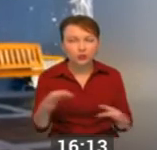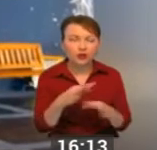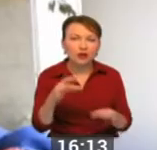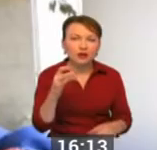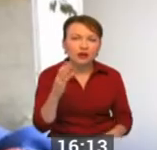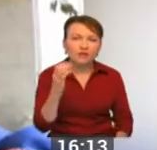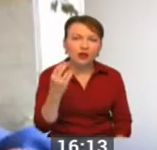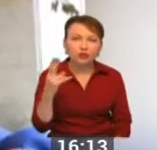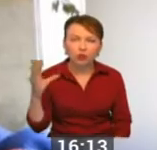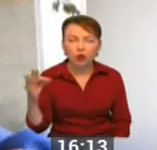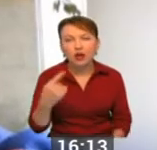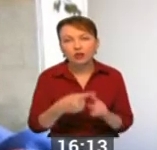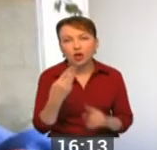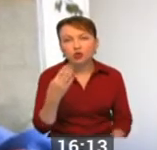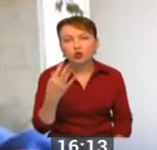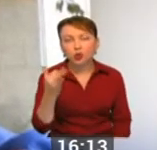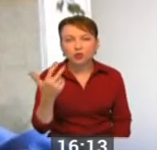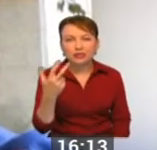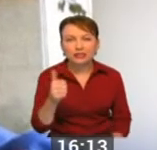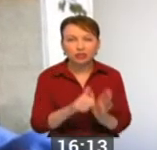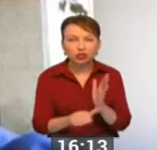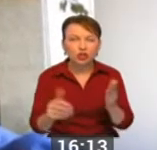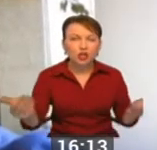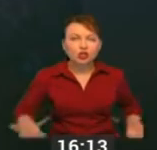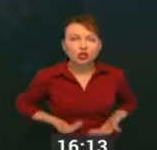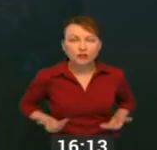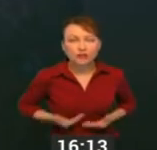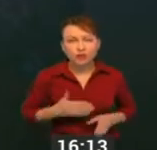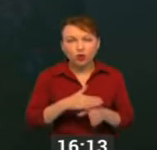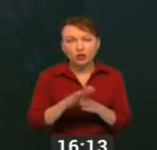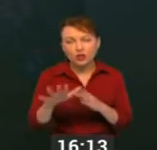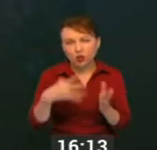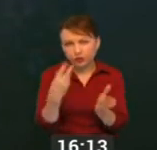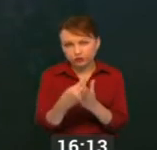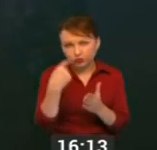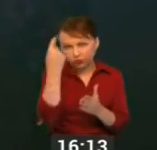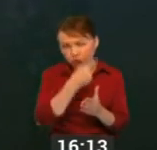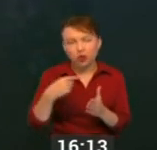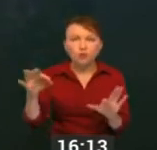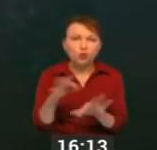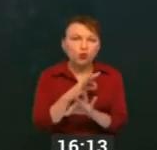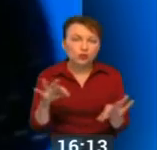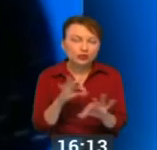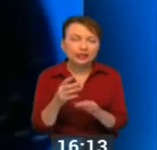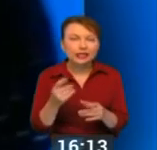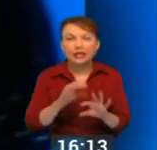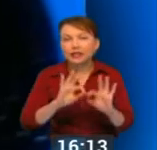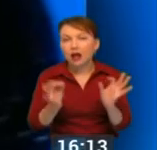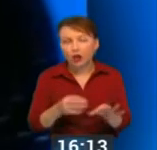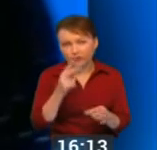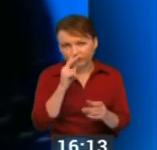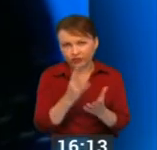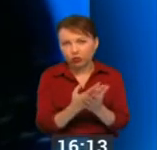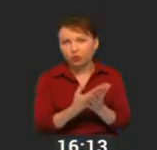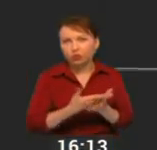На глядачів чекає шоу «360» – живе виконання авторських музичних композицій, які ідеально відображають